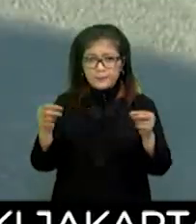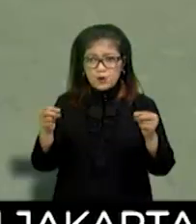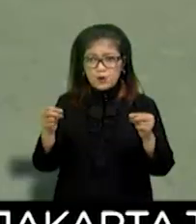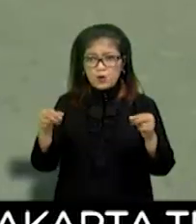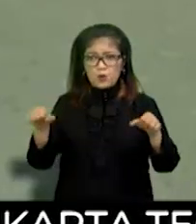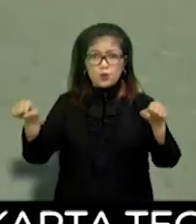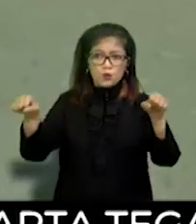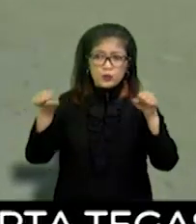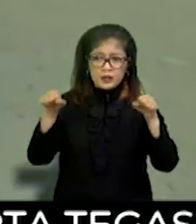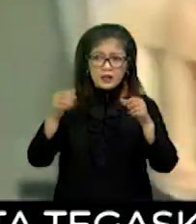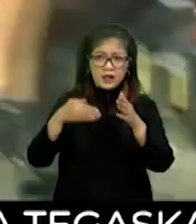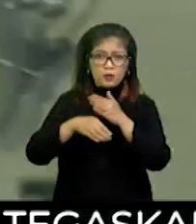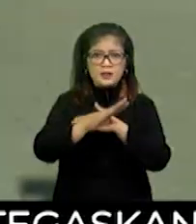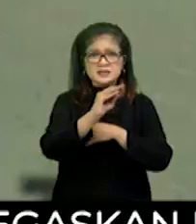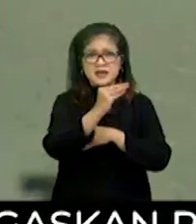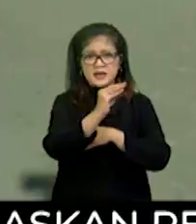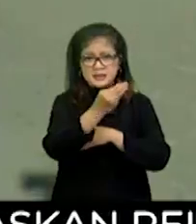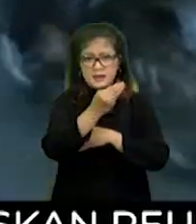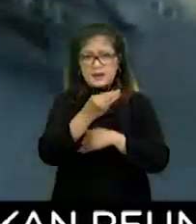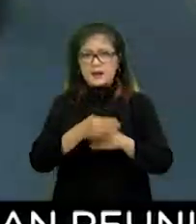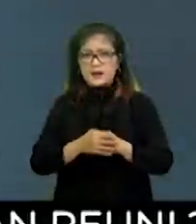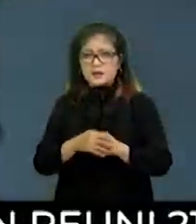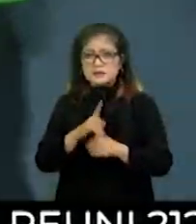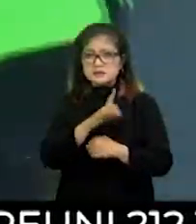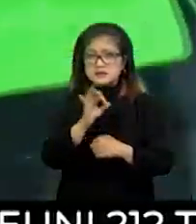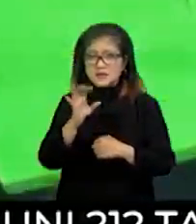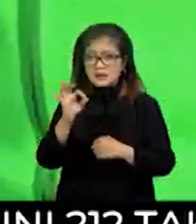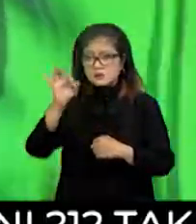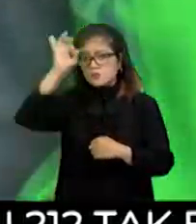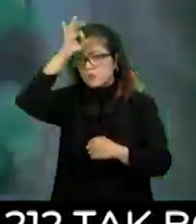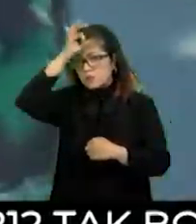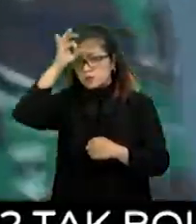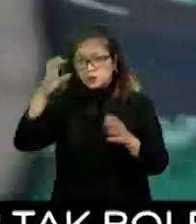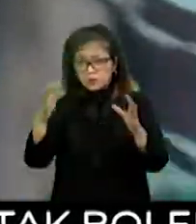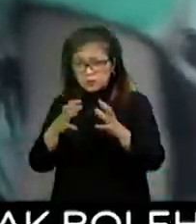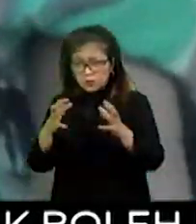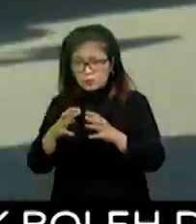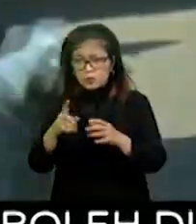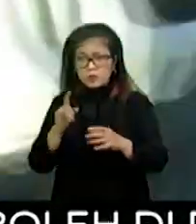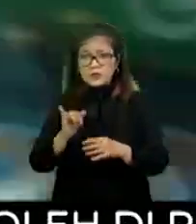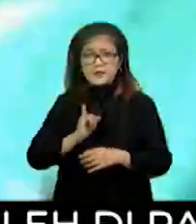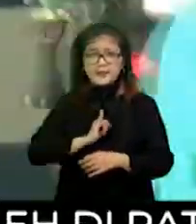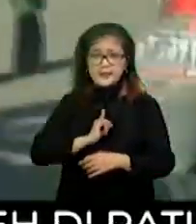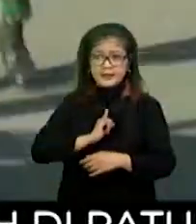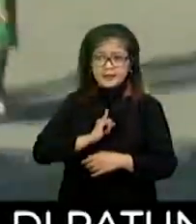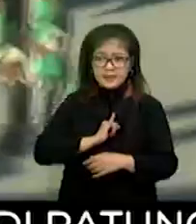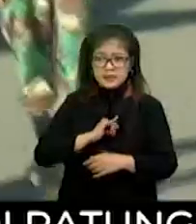Jakarta. Ratusan aparat gabungan memeriksa identitas pengendara maupun pengguna angkutan umum.